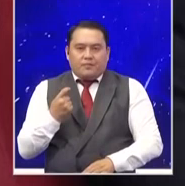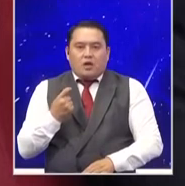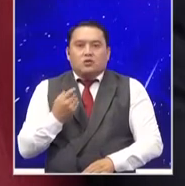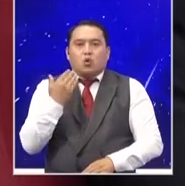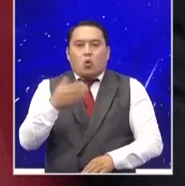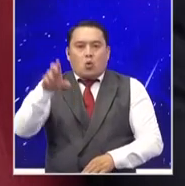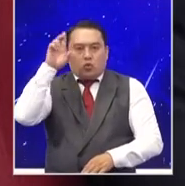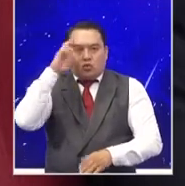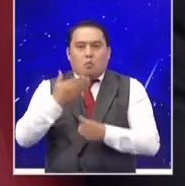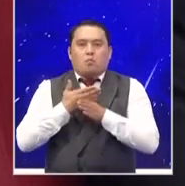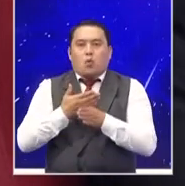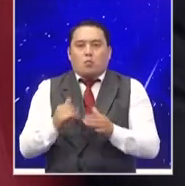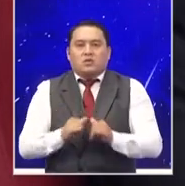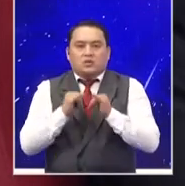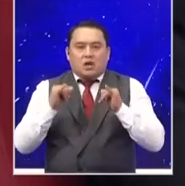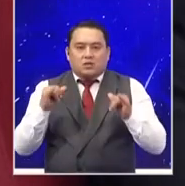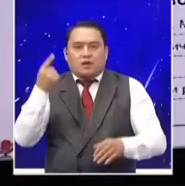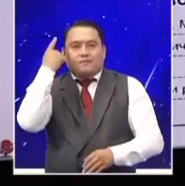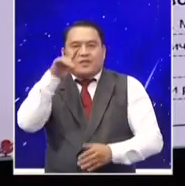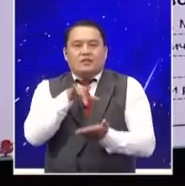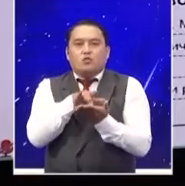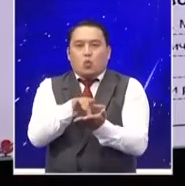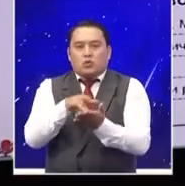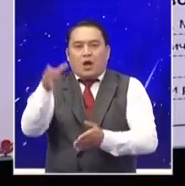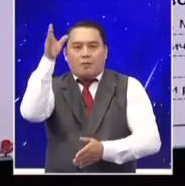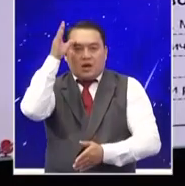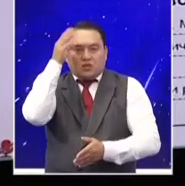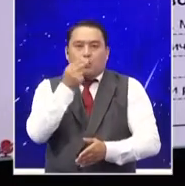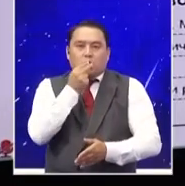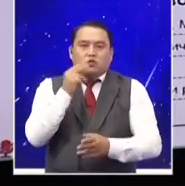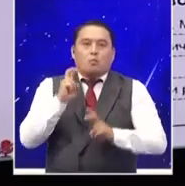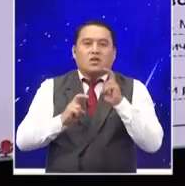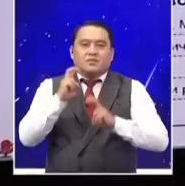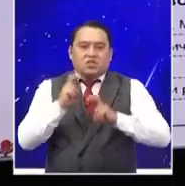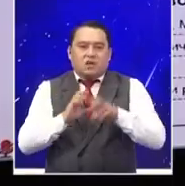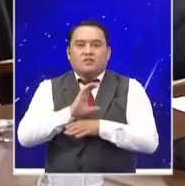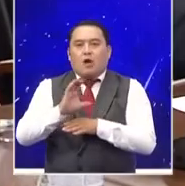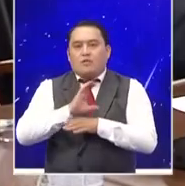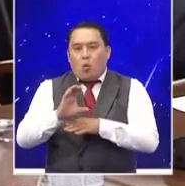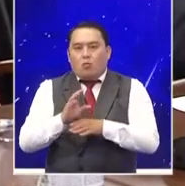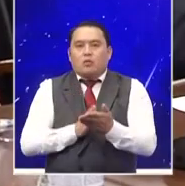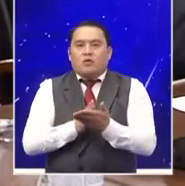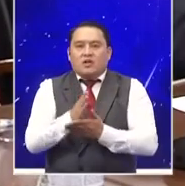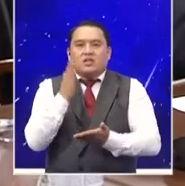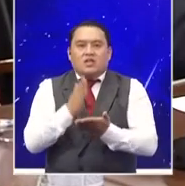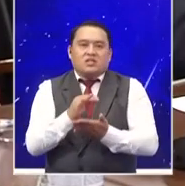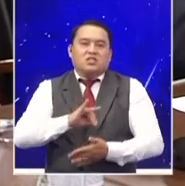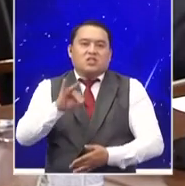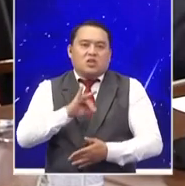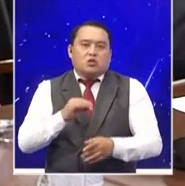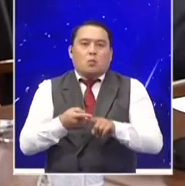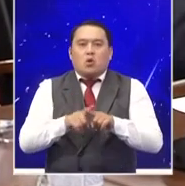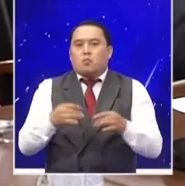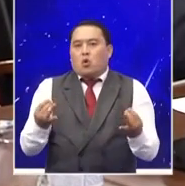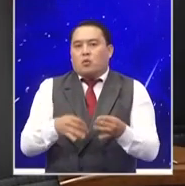Наряду с ними госпомощь даст импульс бизнес-идеям в туризме, образовании, пищевой промышленности. В этих отраслях также немало интересных проектов,